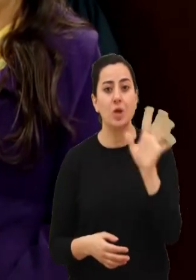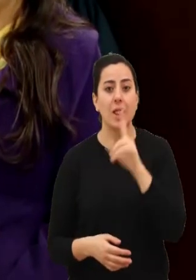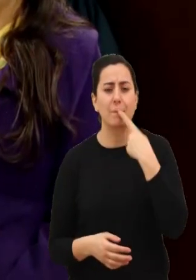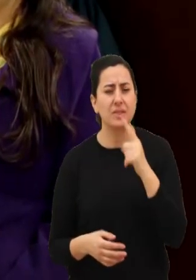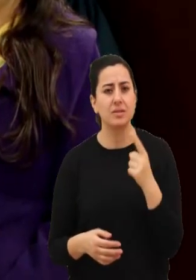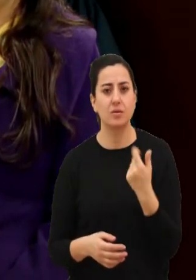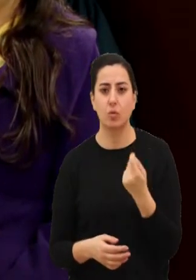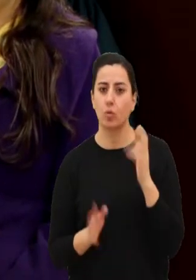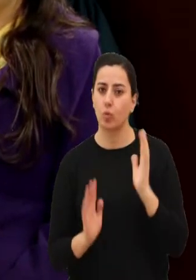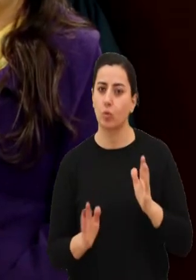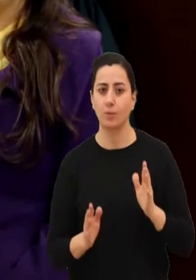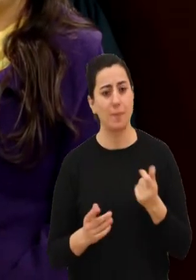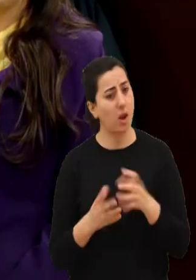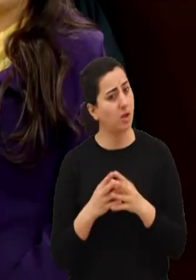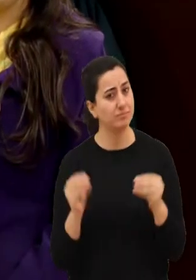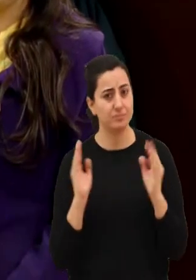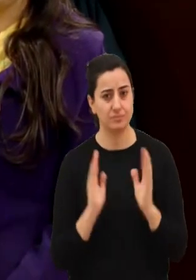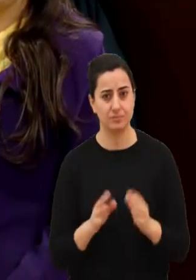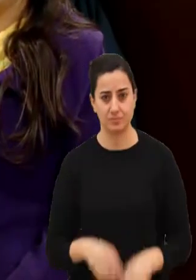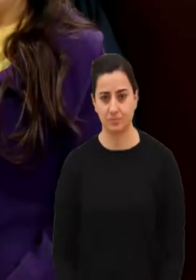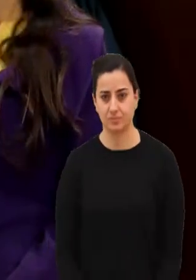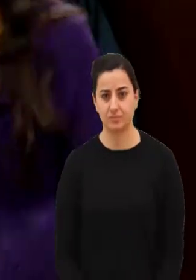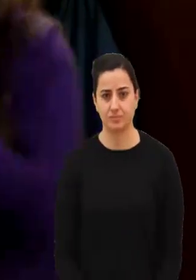1.250.000 küsür lira vermiş. Gitti paralar.